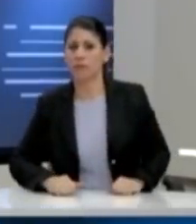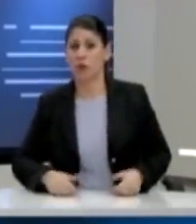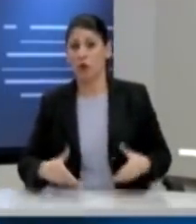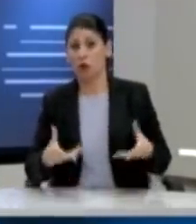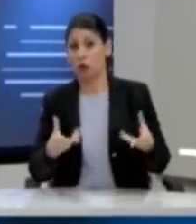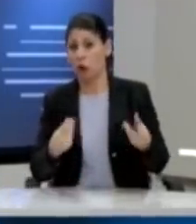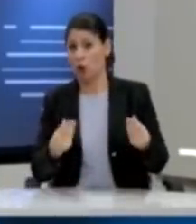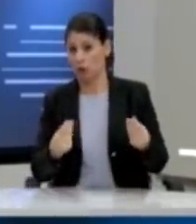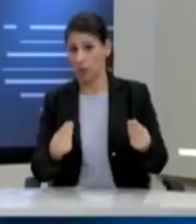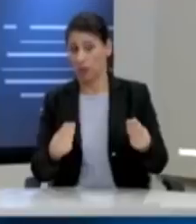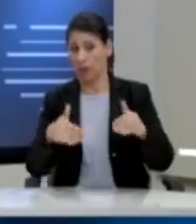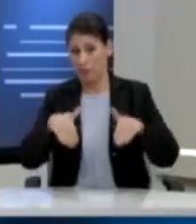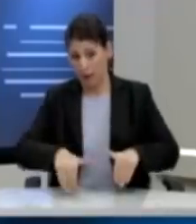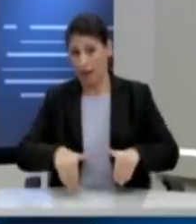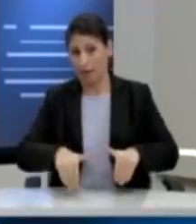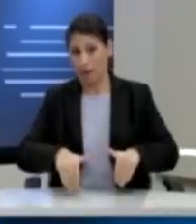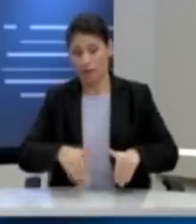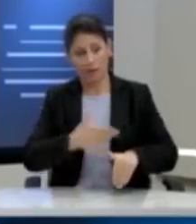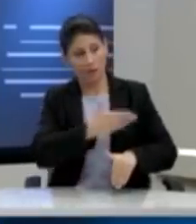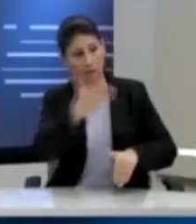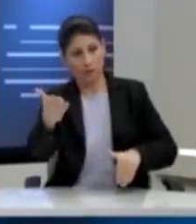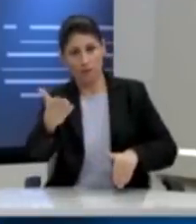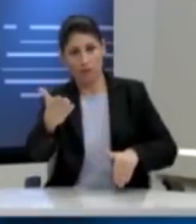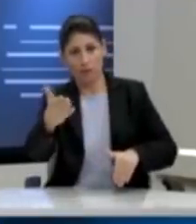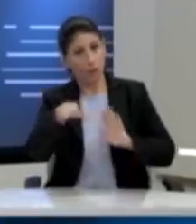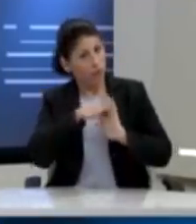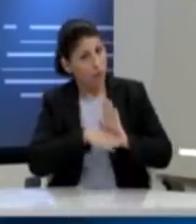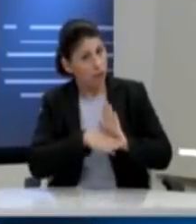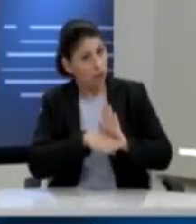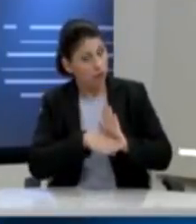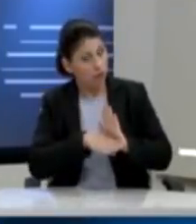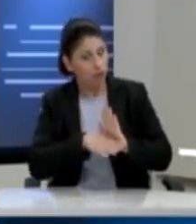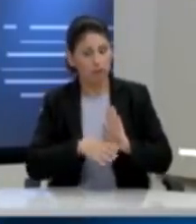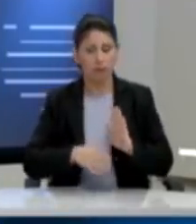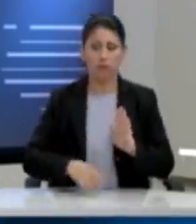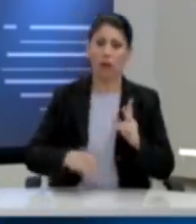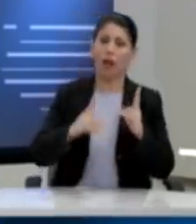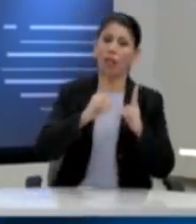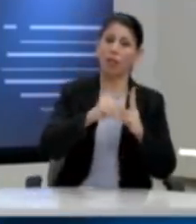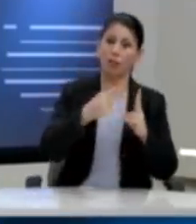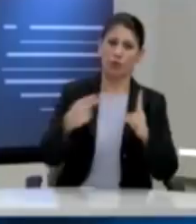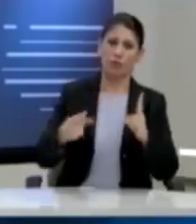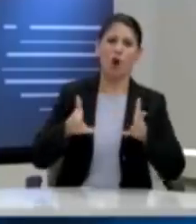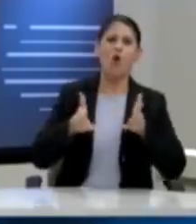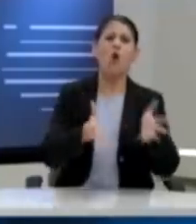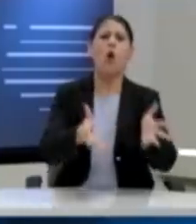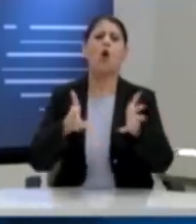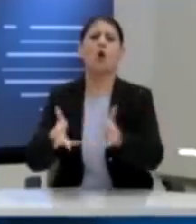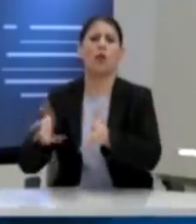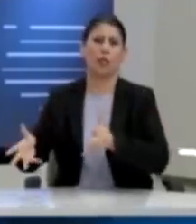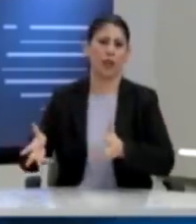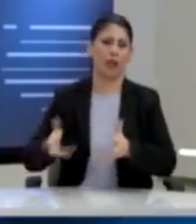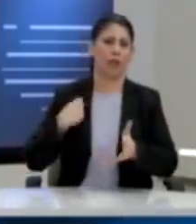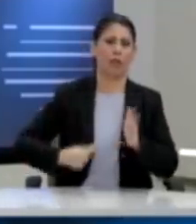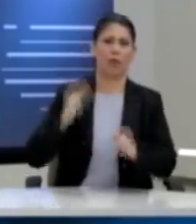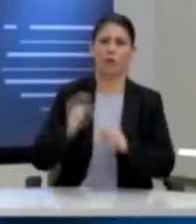Τόσο πολύ υπηρέτες του συστήματος. Δεύτερο θέμα. Κοροϊδία. Το